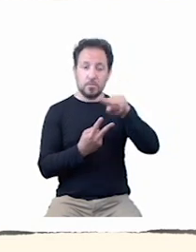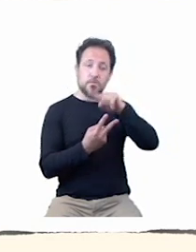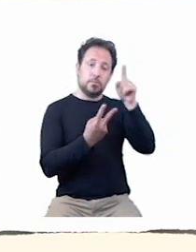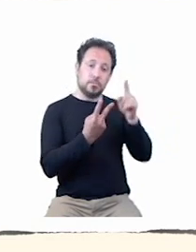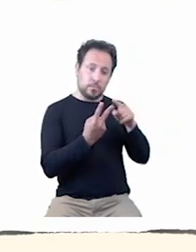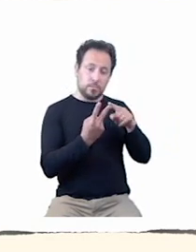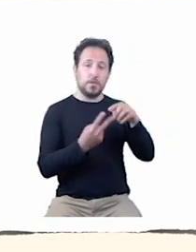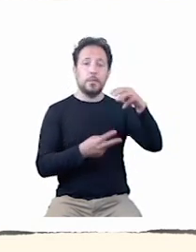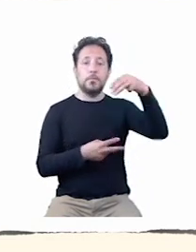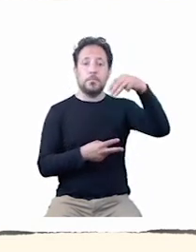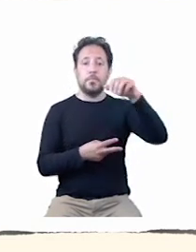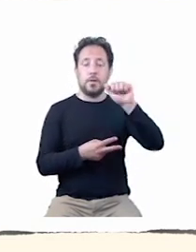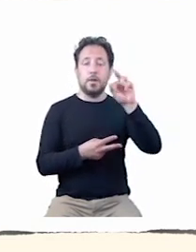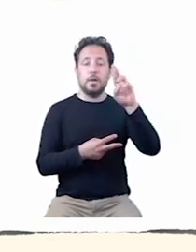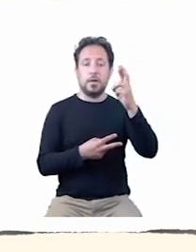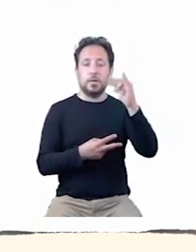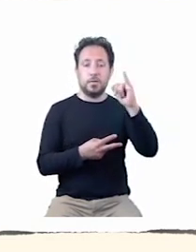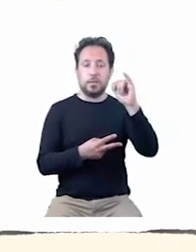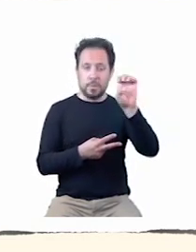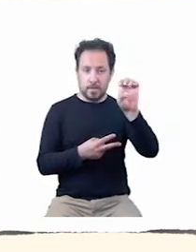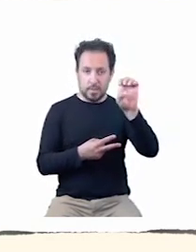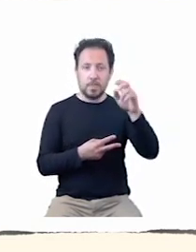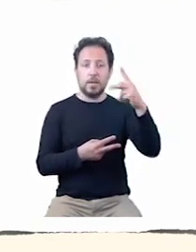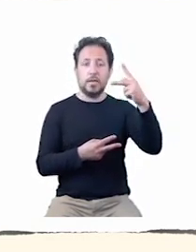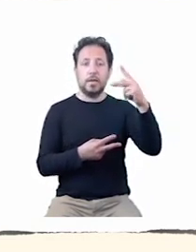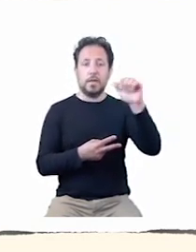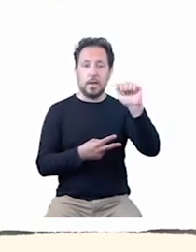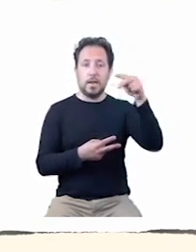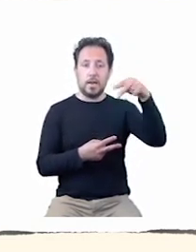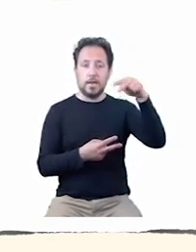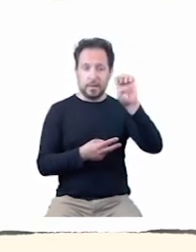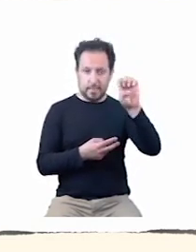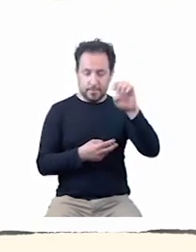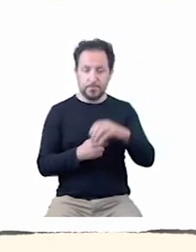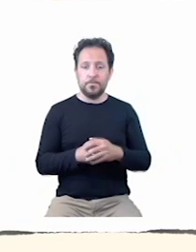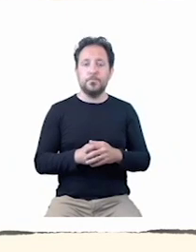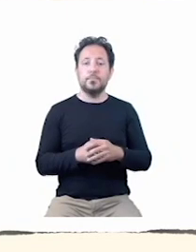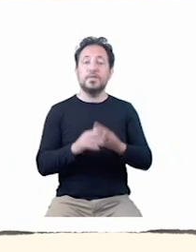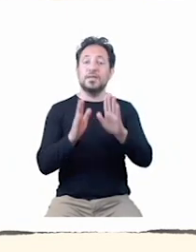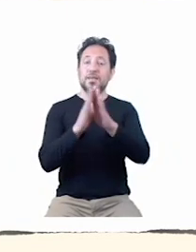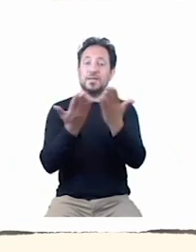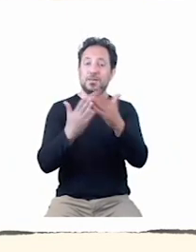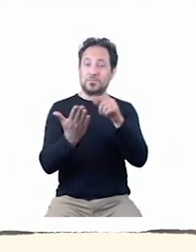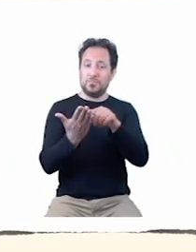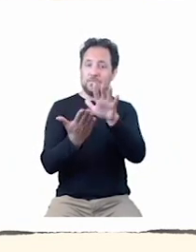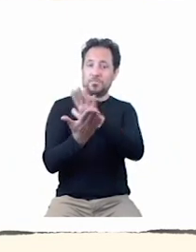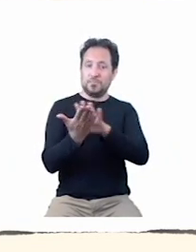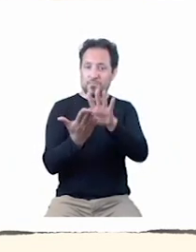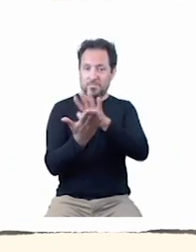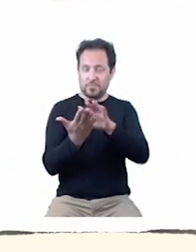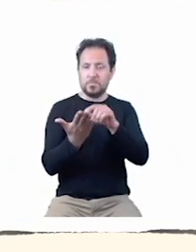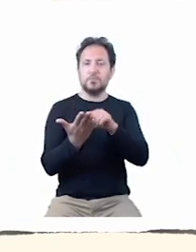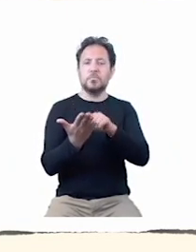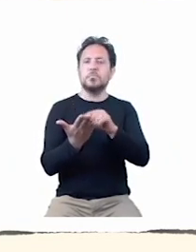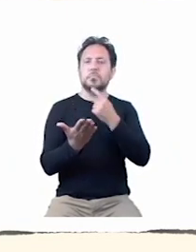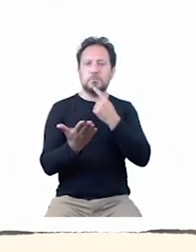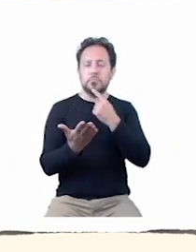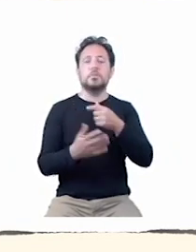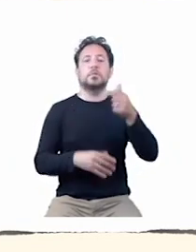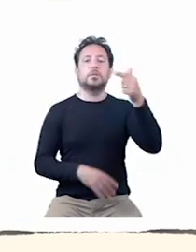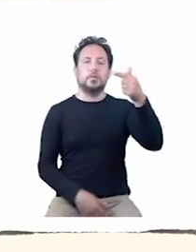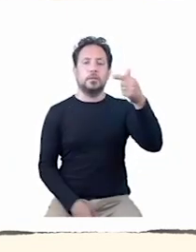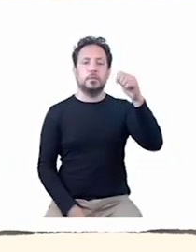donna Joe Napoli e Mary Kane e illustrato da Tamara Petrusino. È stato